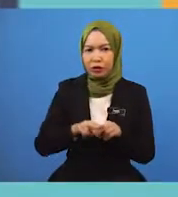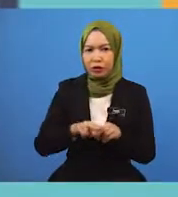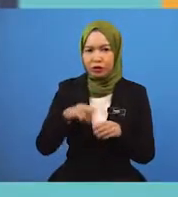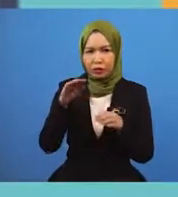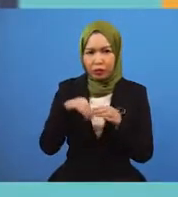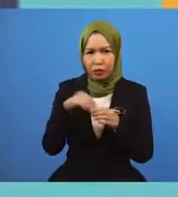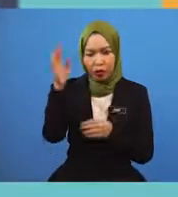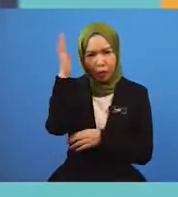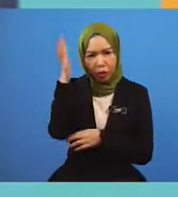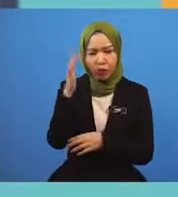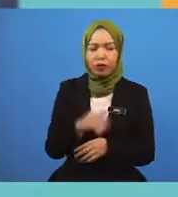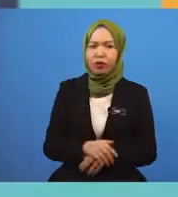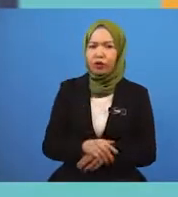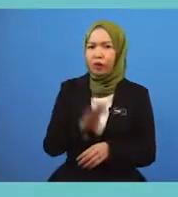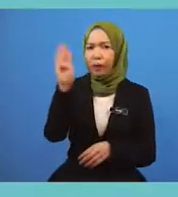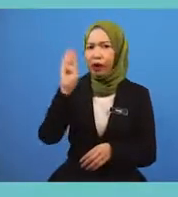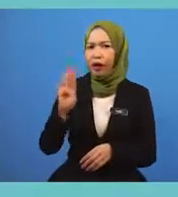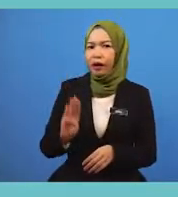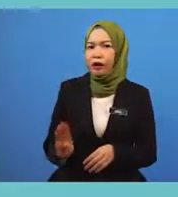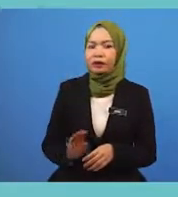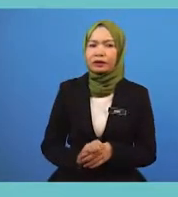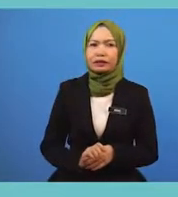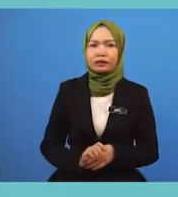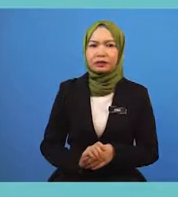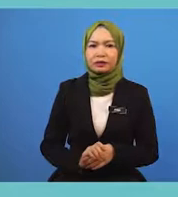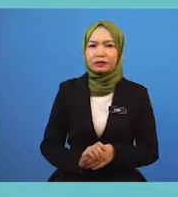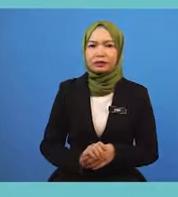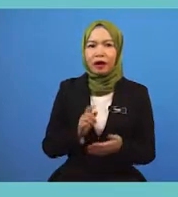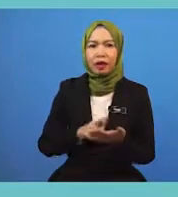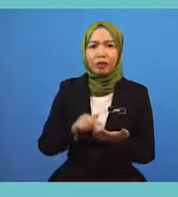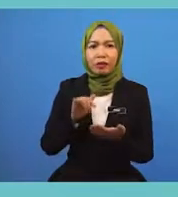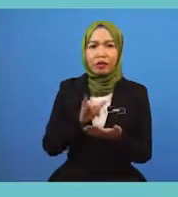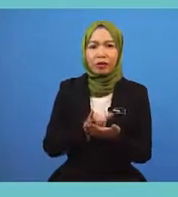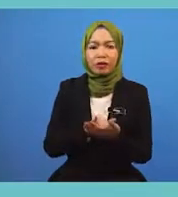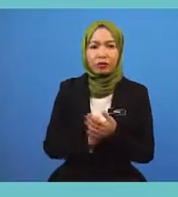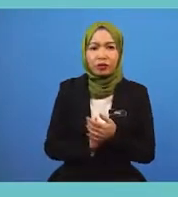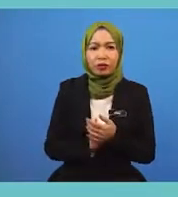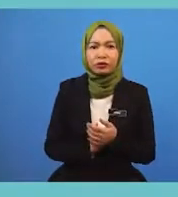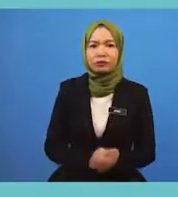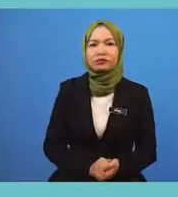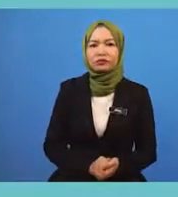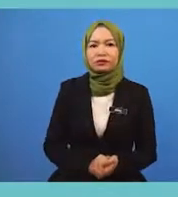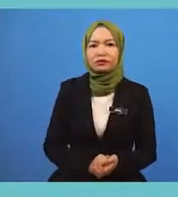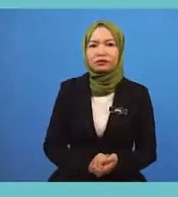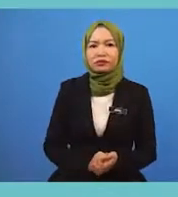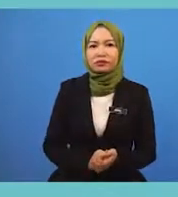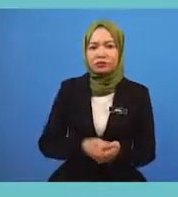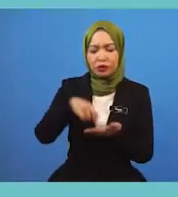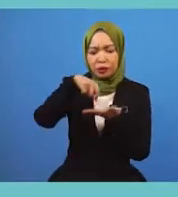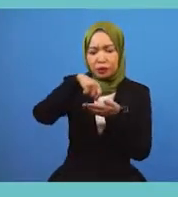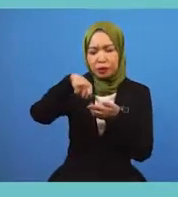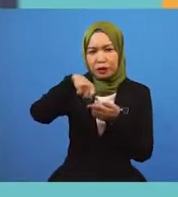Apa yang awak cuba buat ni? Ha, ish. Dah lupalah tu. Ubat gigi kan boleh menetralkan sengatan